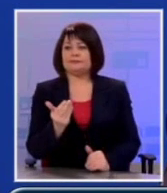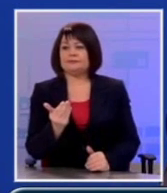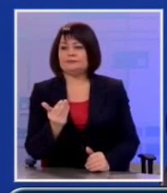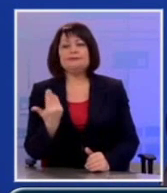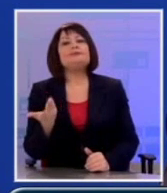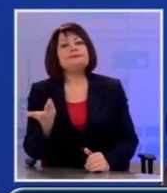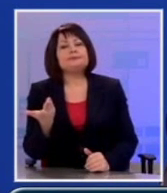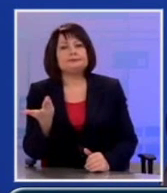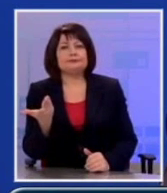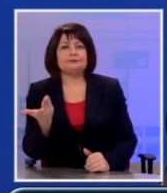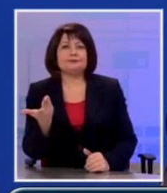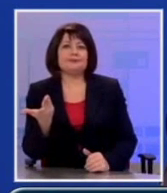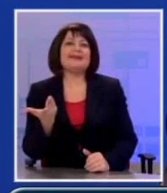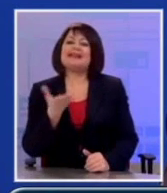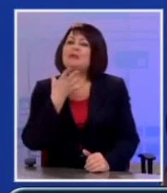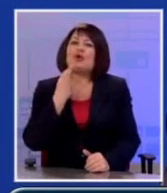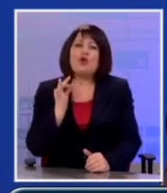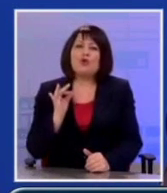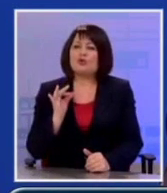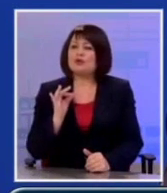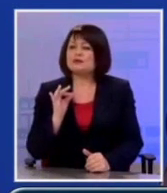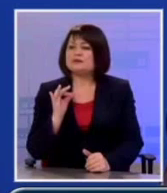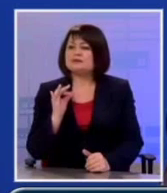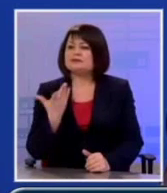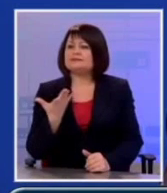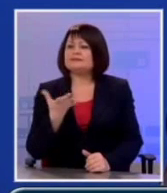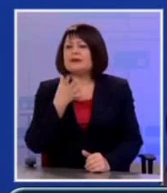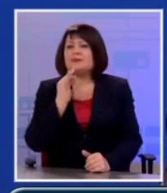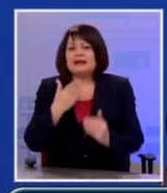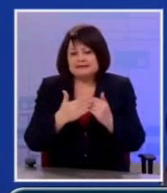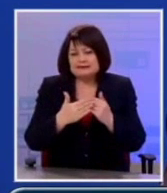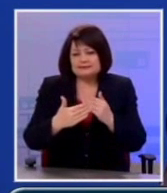με μία παραδοχή ότι αυτό ήταν και μία ιονή